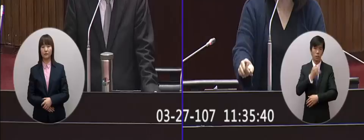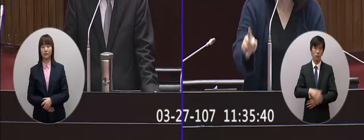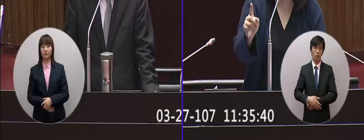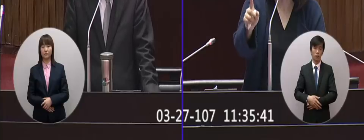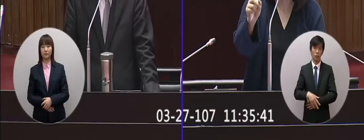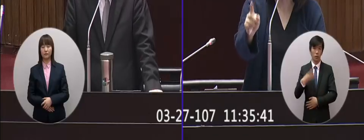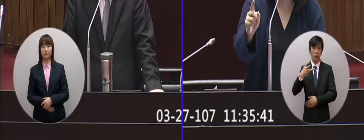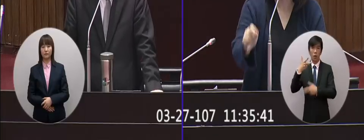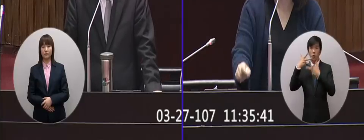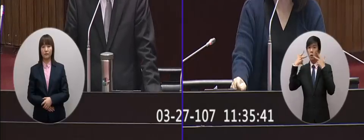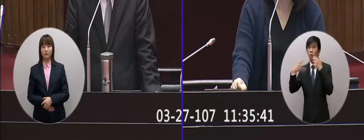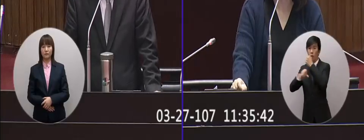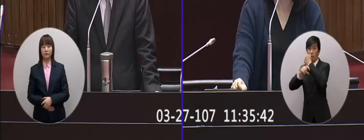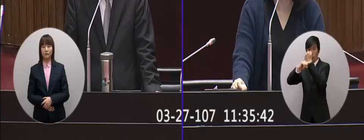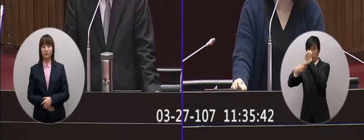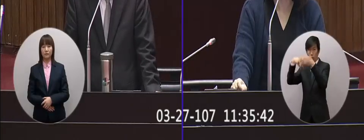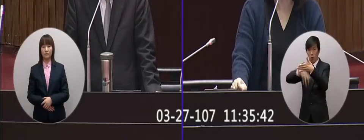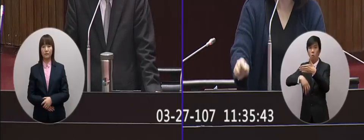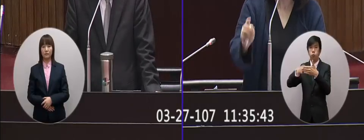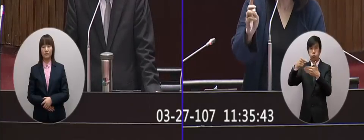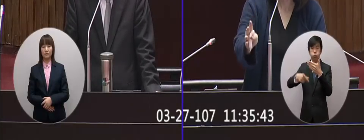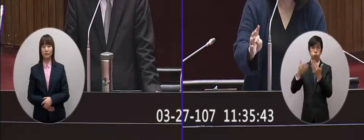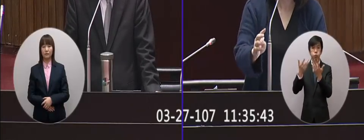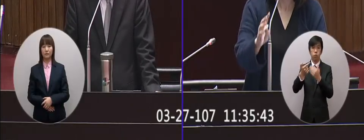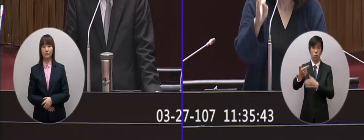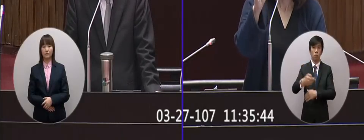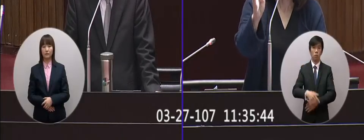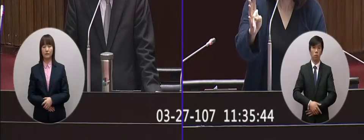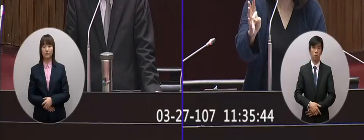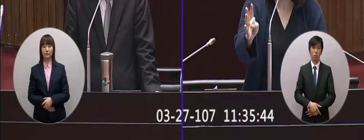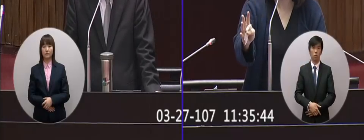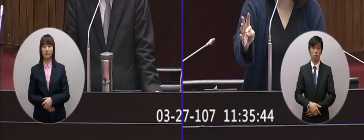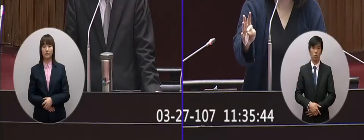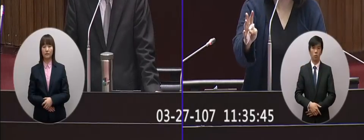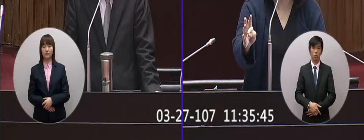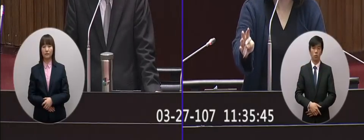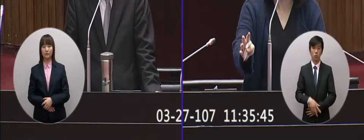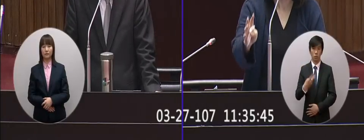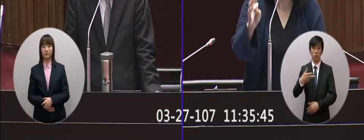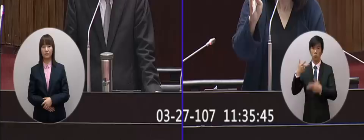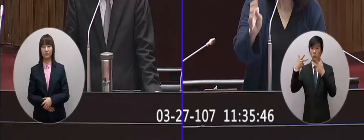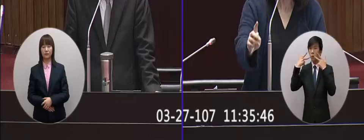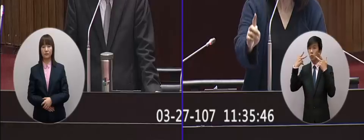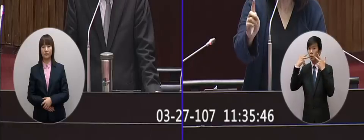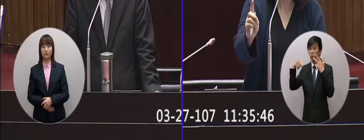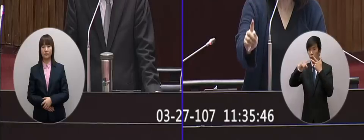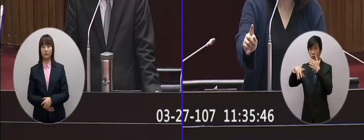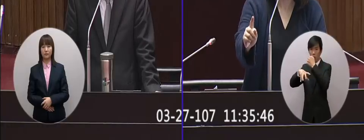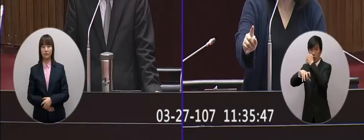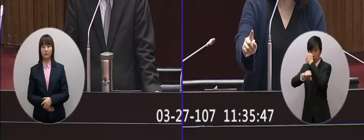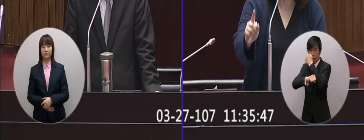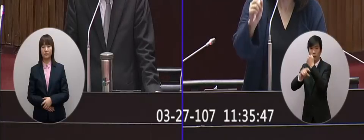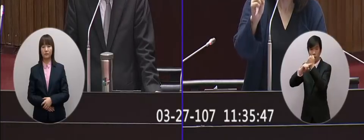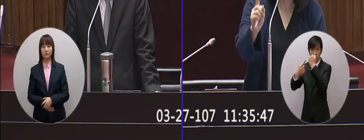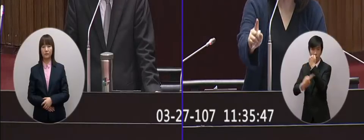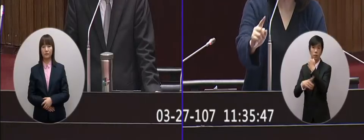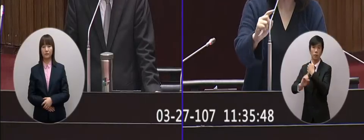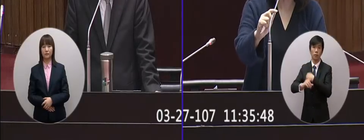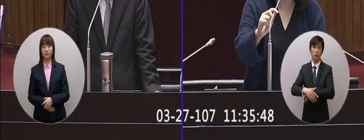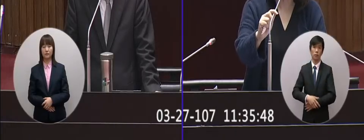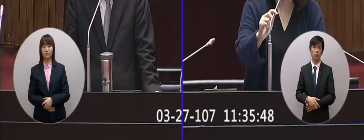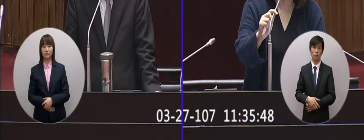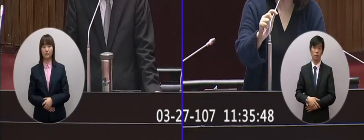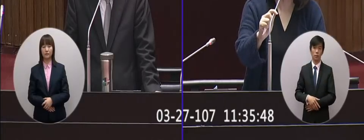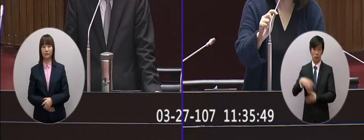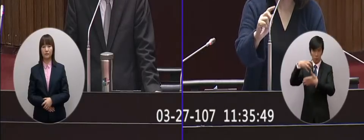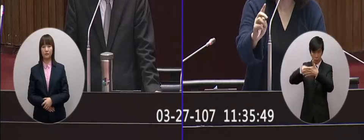基本法的规范也非常清楚。好，再来讲到原住民族基本法，原住民族基本法有一个